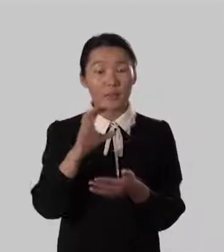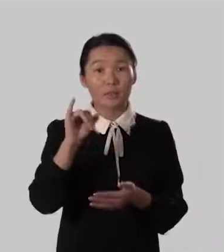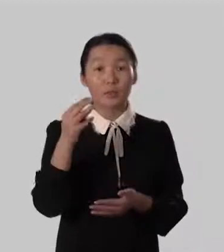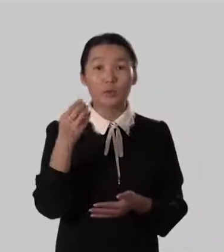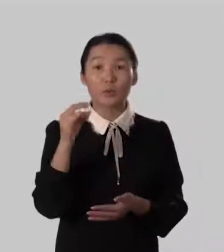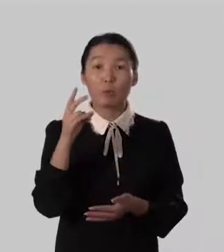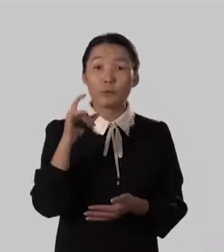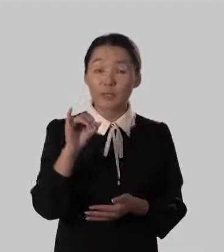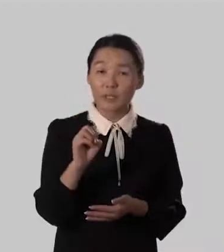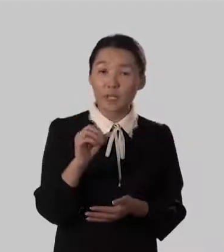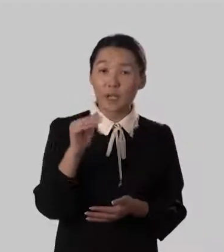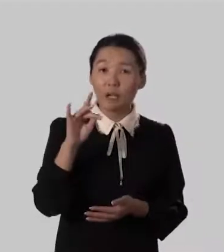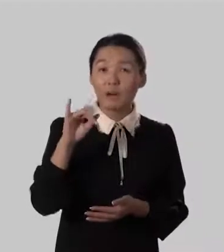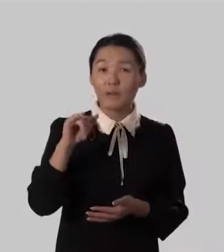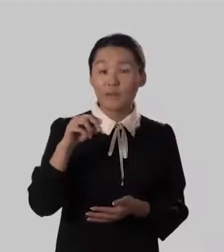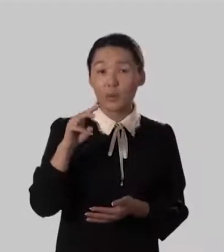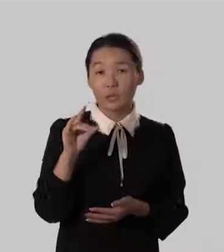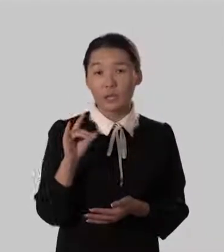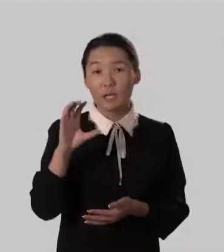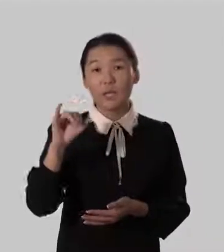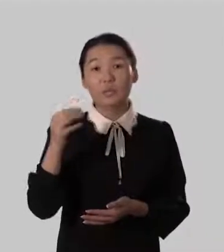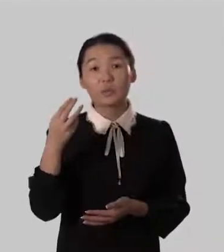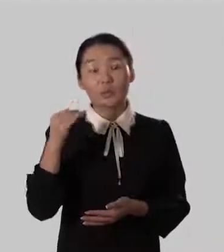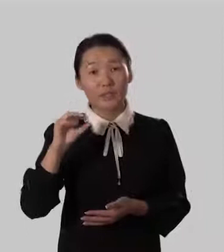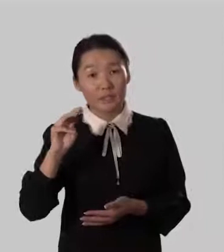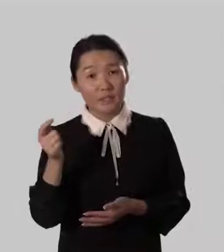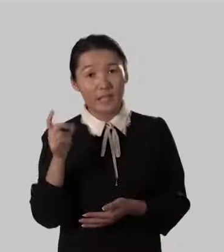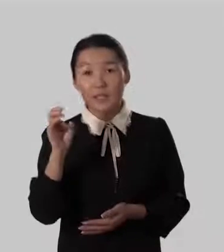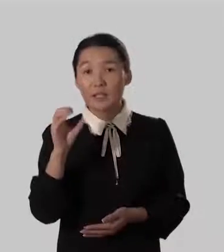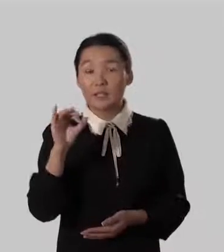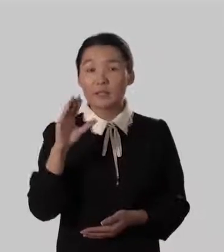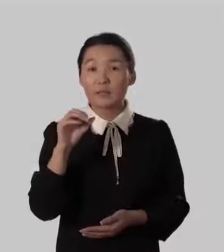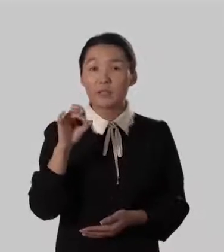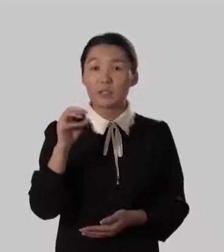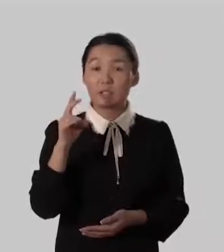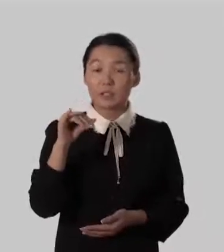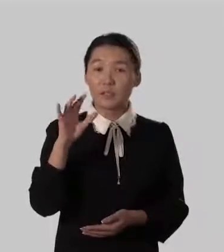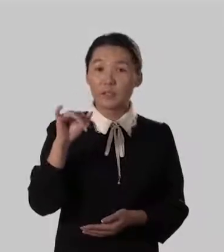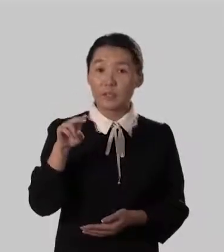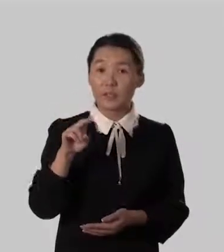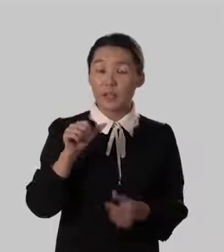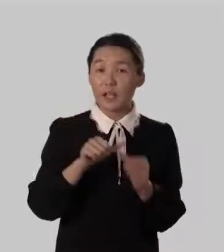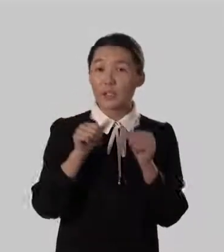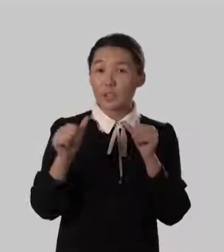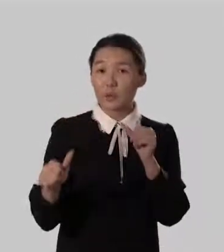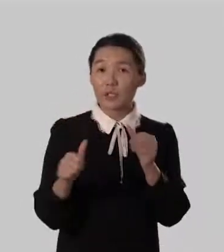сушеные фрукты сушить несовершенный вид исключение